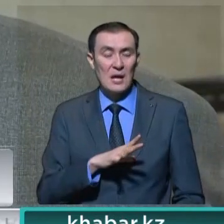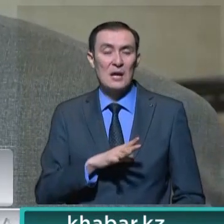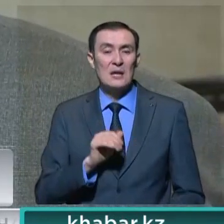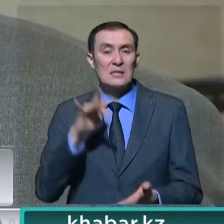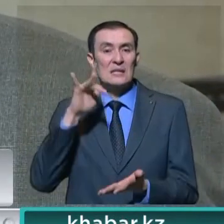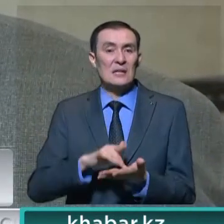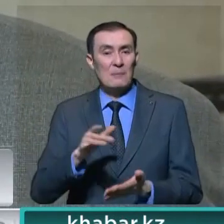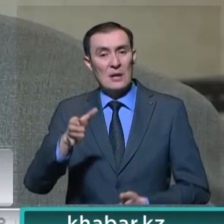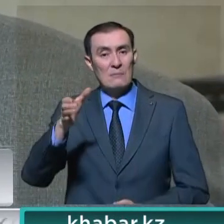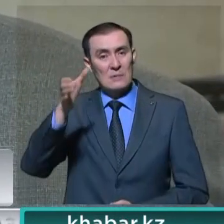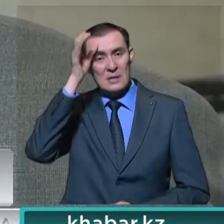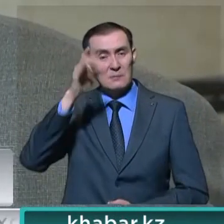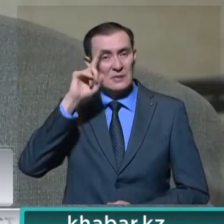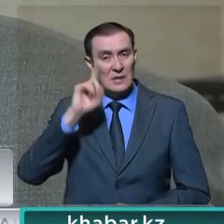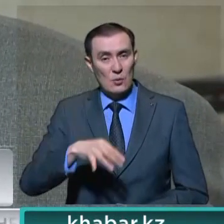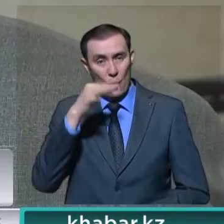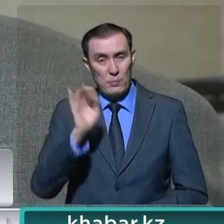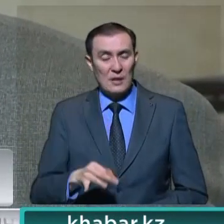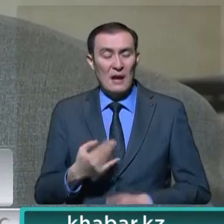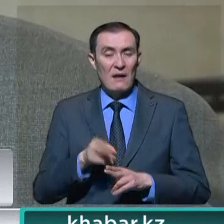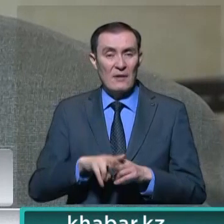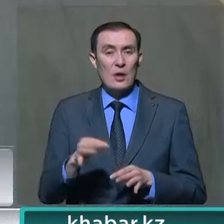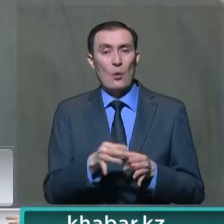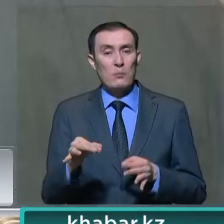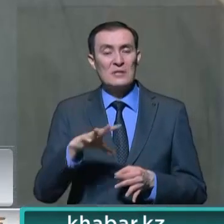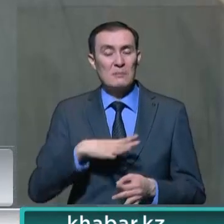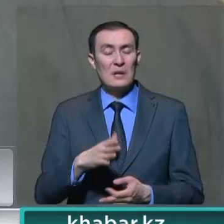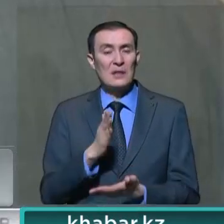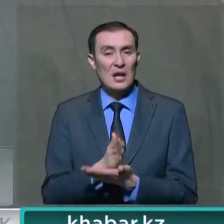экспертных знаний. Чтобы вот именно в этом регионе было